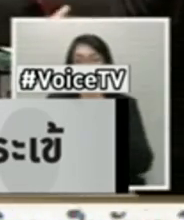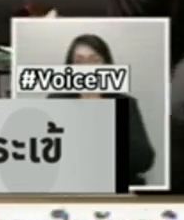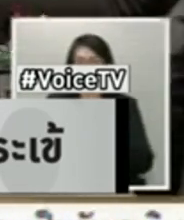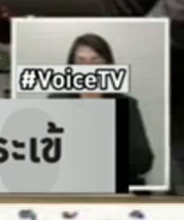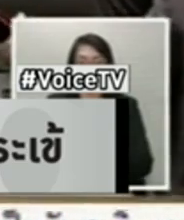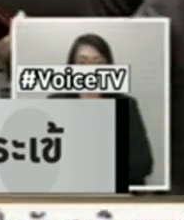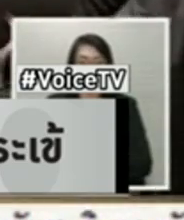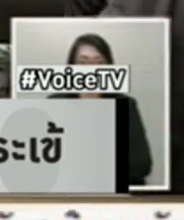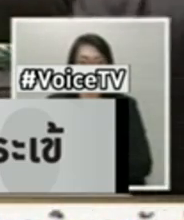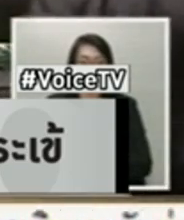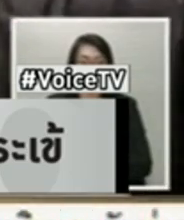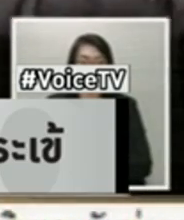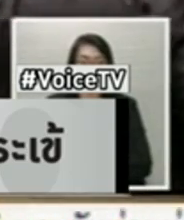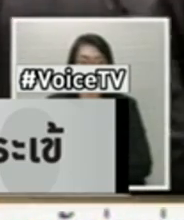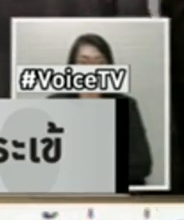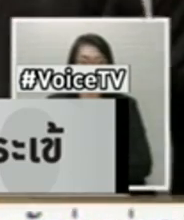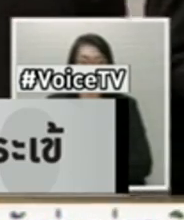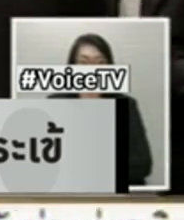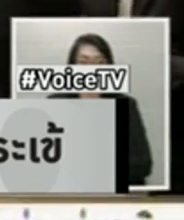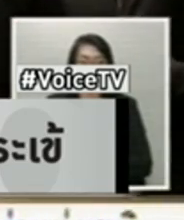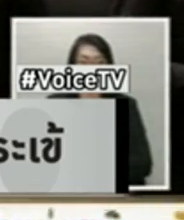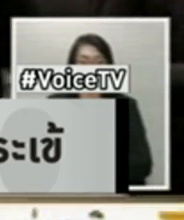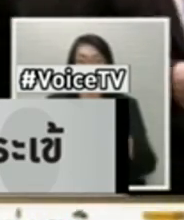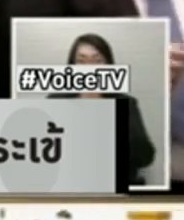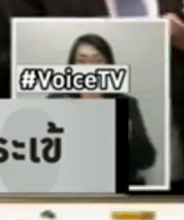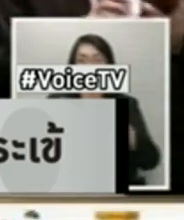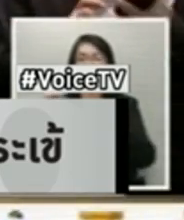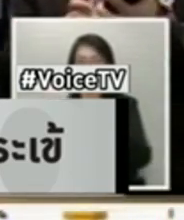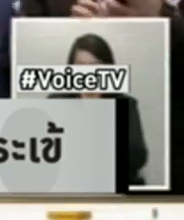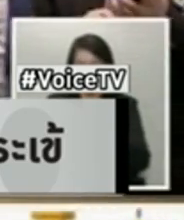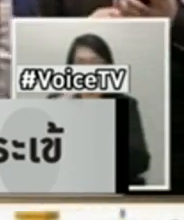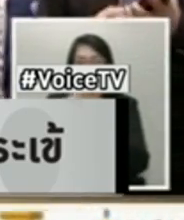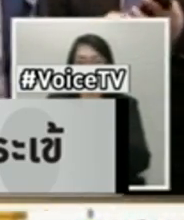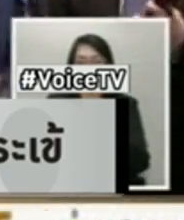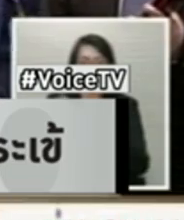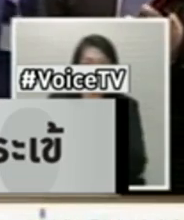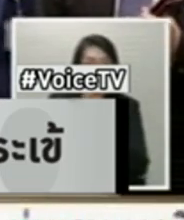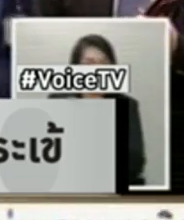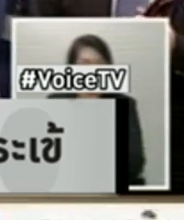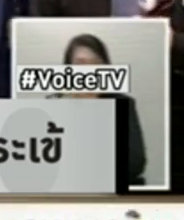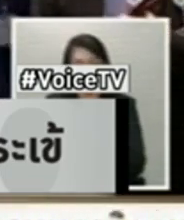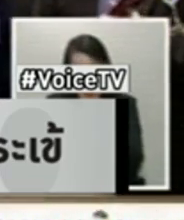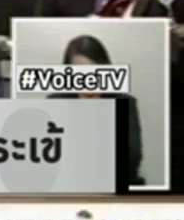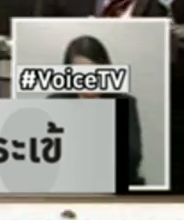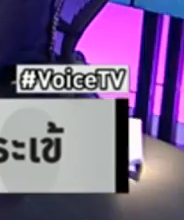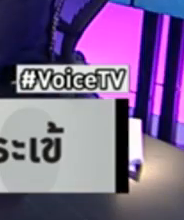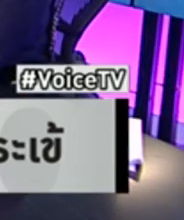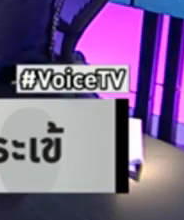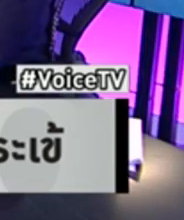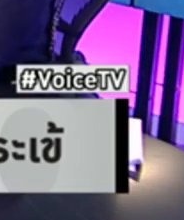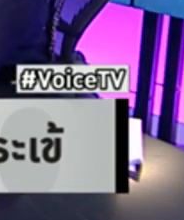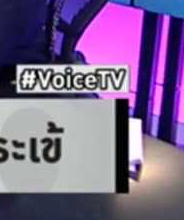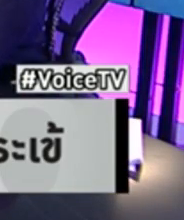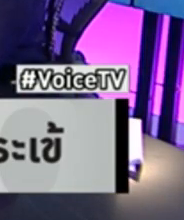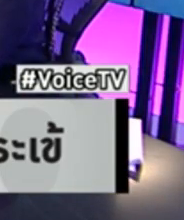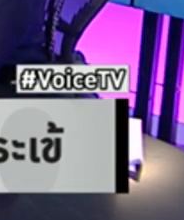มาเปิดเผยเลยว่าจริงๆแล้วทำเพื่อช่วยแต่ไม่เห็นค่าผมเอง เห็นไหมครับภาพลักษณ์จะได้ดีกว่านี้คือดึงเอาไว้เนี่ยถ้